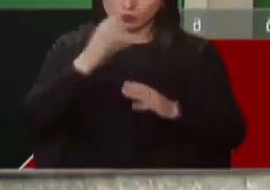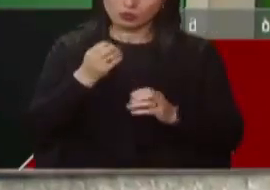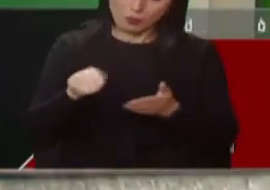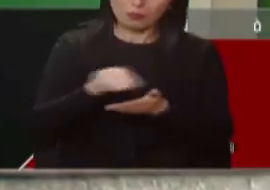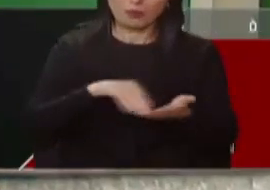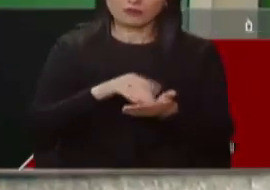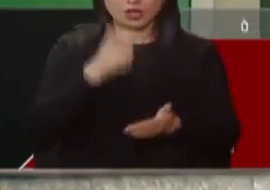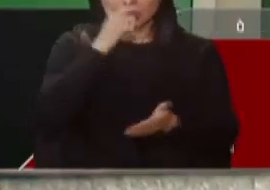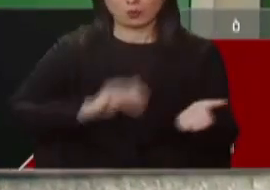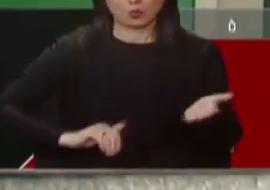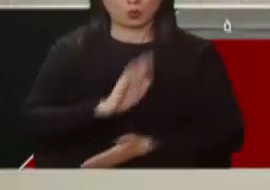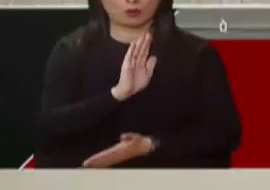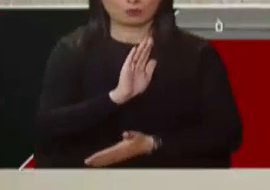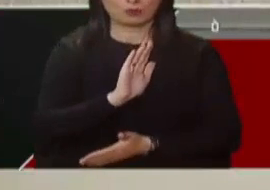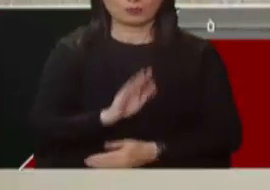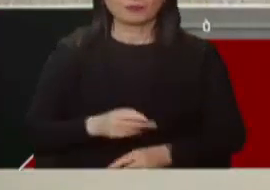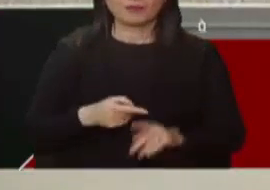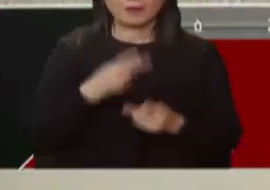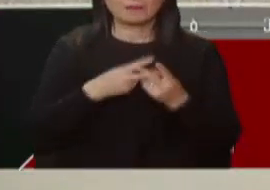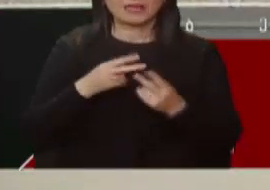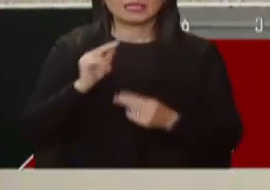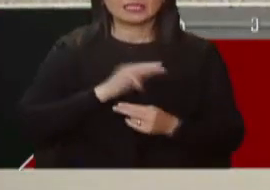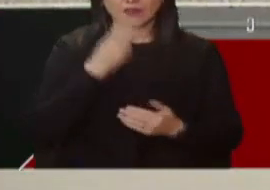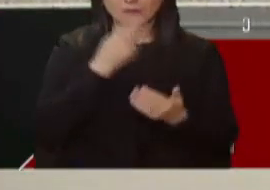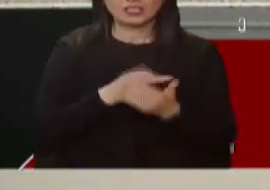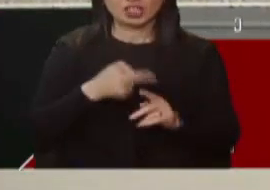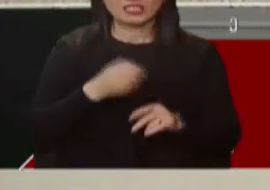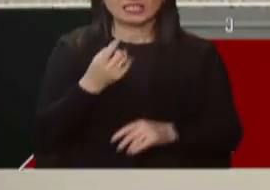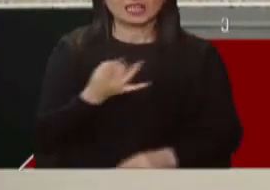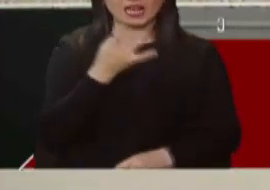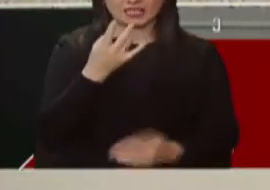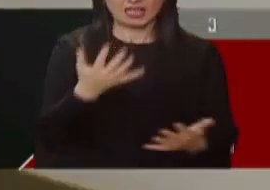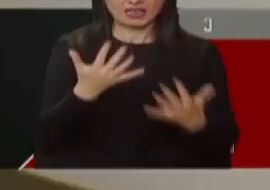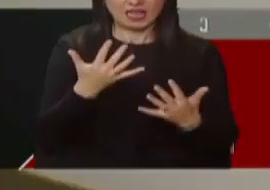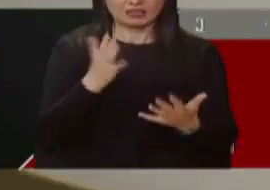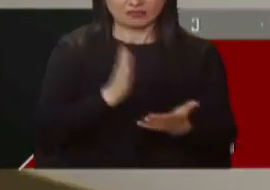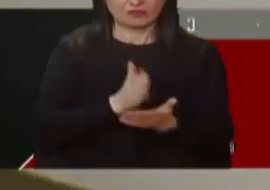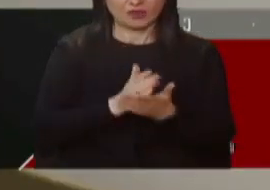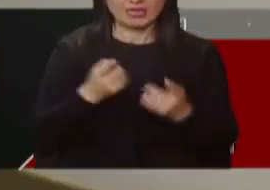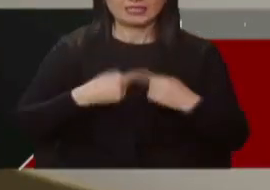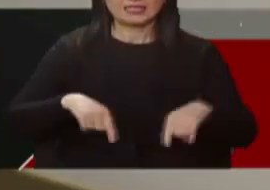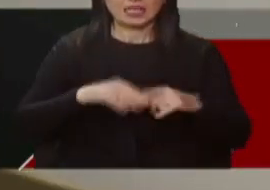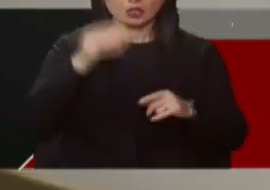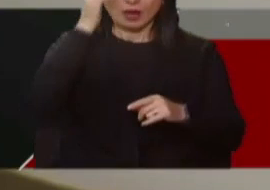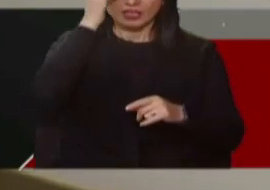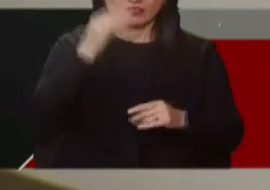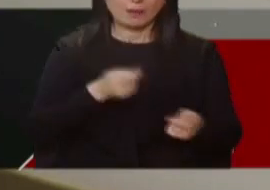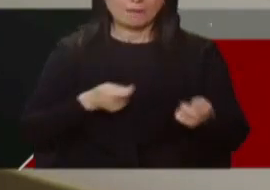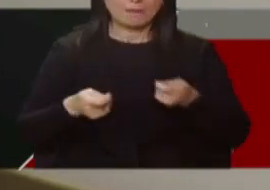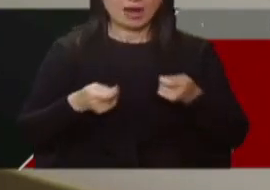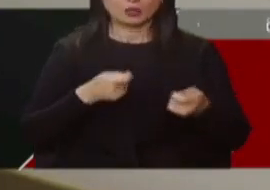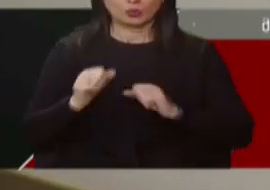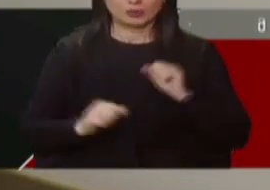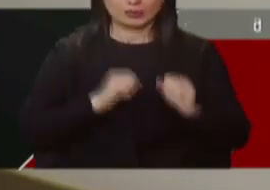მიხეილ სააკაშვილმა განაცხადა უარი. Პენიტენციური სამსახური მიიჩნევს, რომ ეს კიდევ ერთხელ ნათლად ცხადყოფს საზოგადოებრივი აზრით